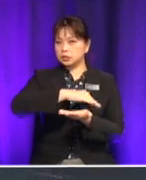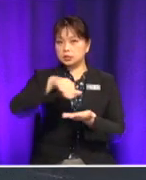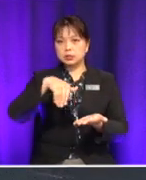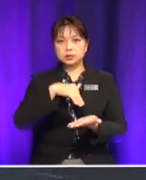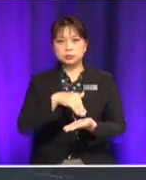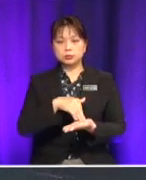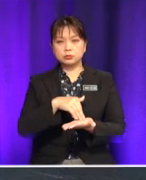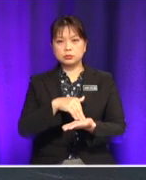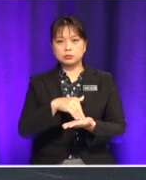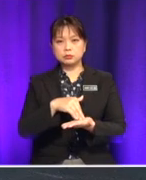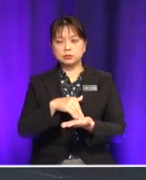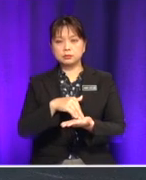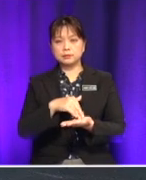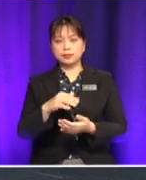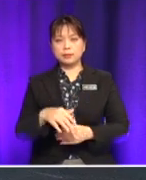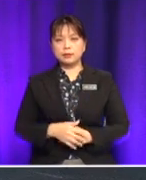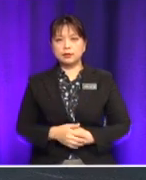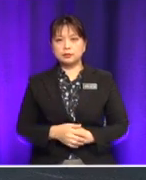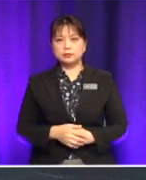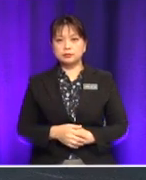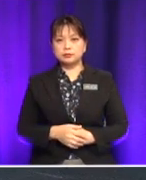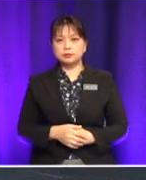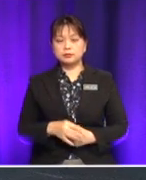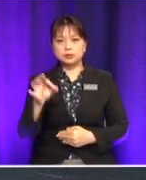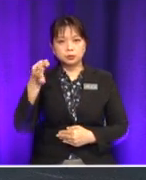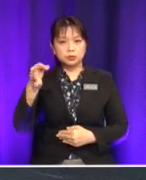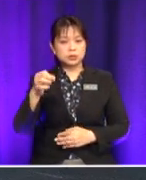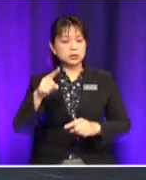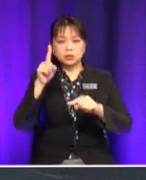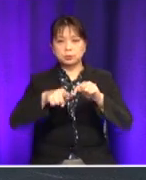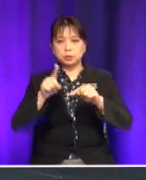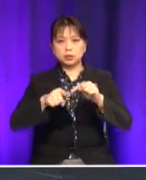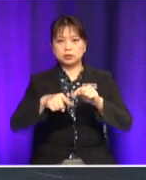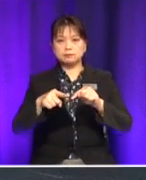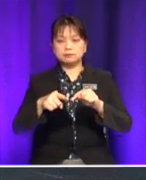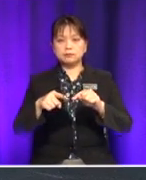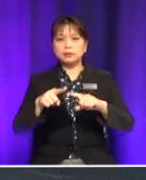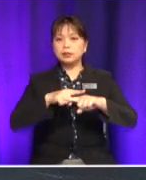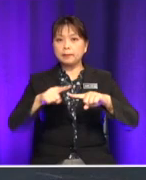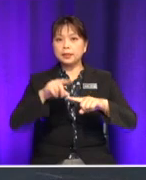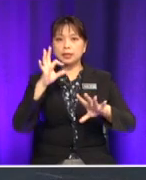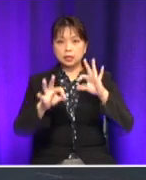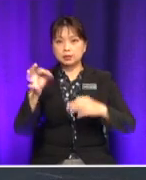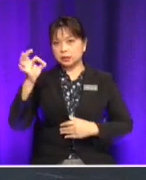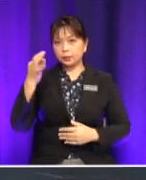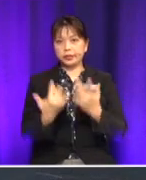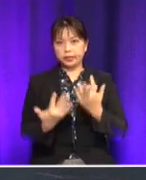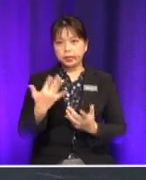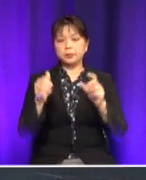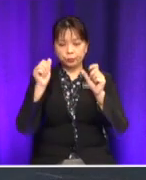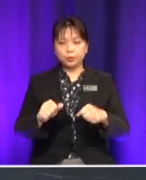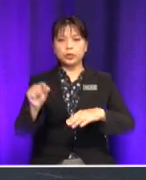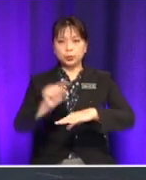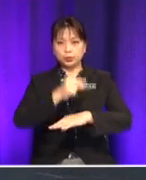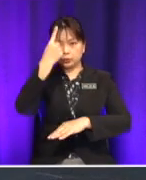mencet tabung uji tabung didih tabung uji tak boleh digunakan untuk pemanasan tapi tabung didih boleh untuk pemanasan